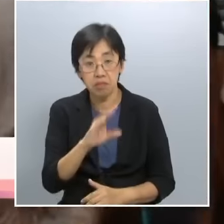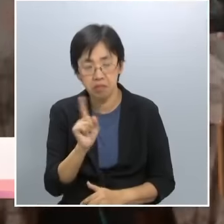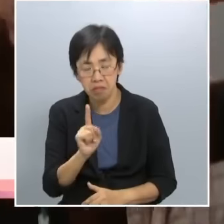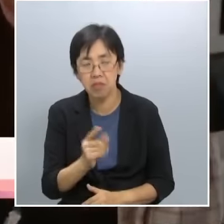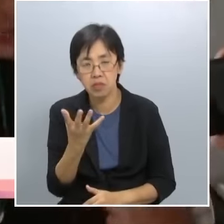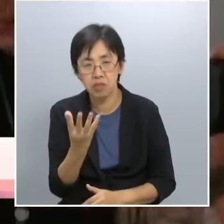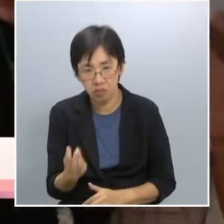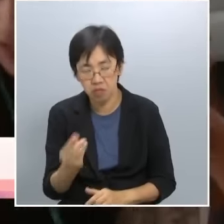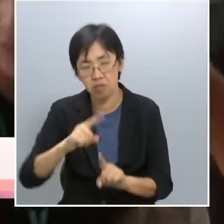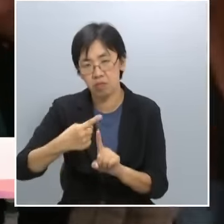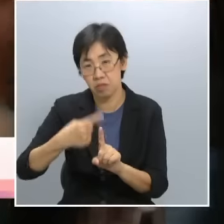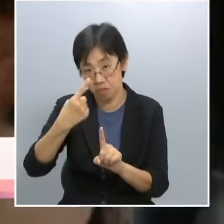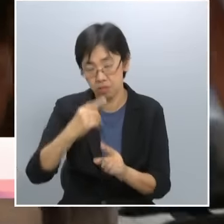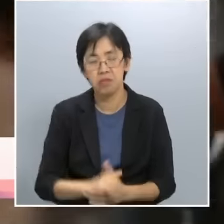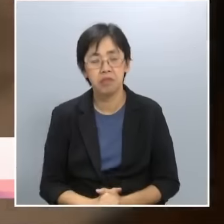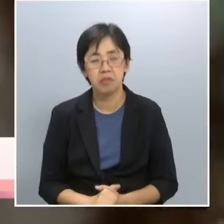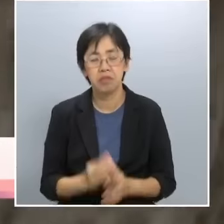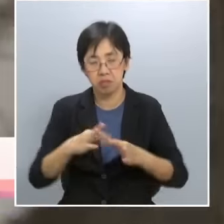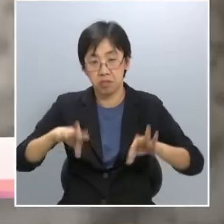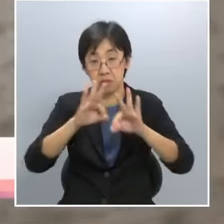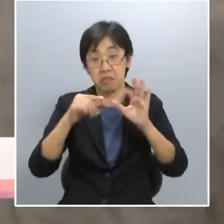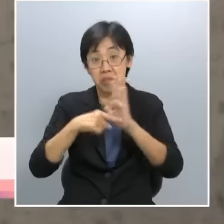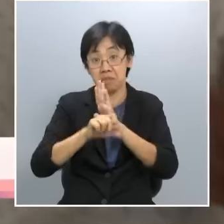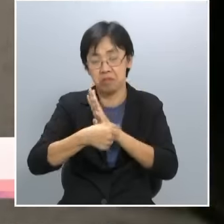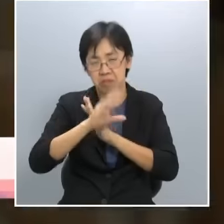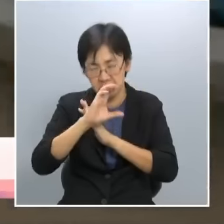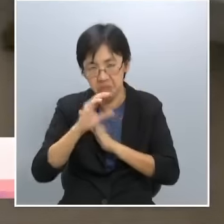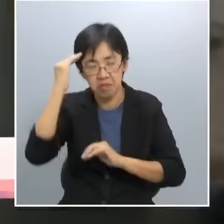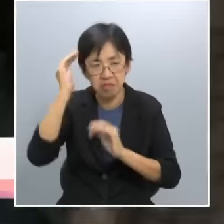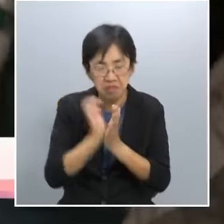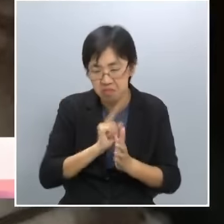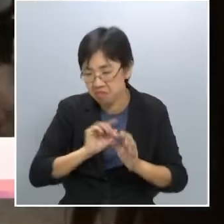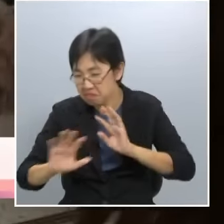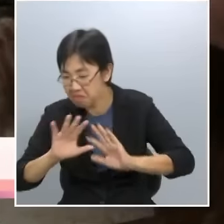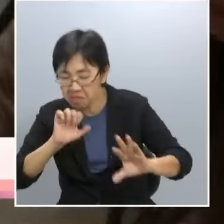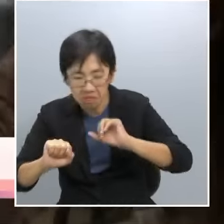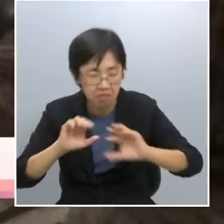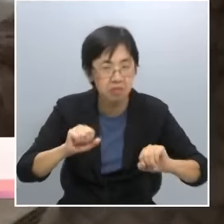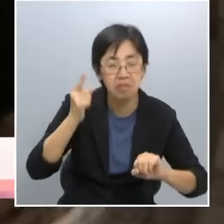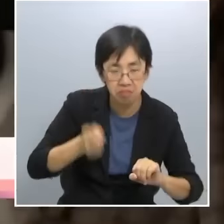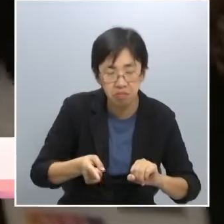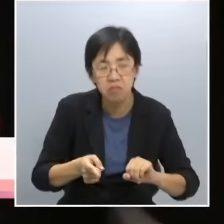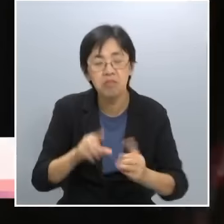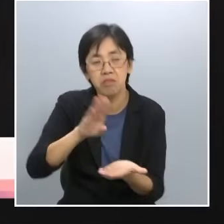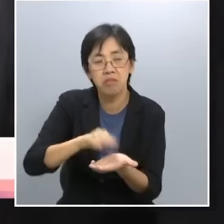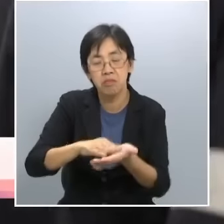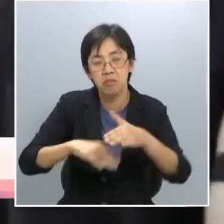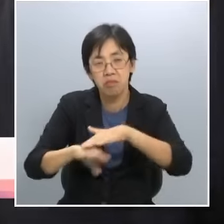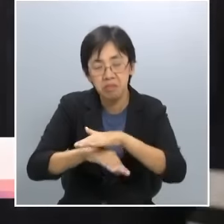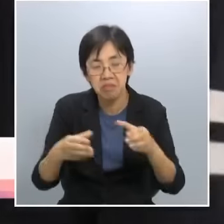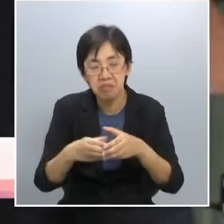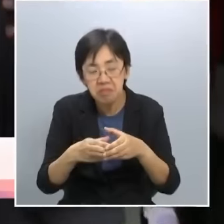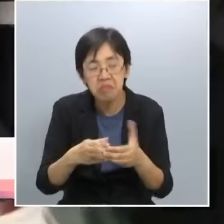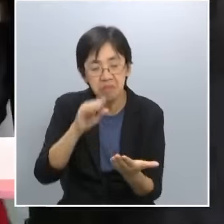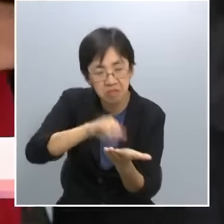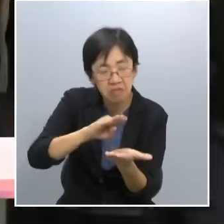งภายใน1เดือนโดยเฉพาะในสระแก้วเนี่ยให้ทางตำรวจไปกวาดล้างเข้มงวดมีการทำบันทึกประวัติกลุ่มกวนเมืองแล้ว